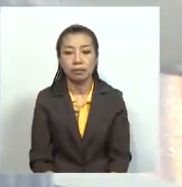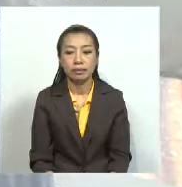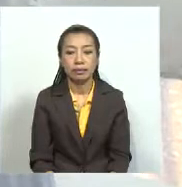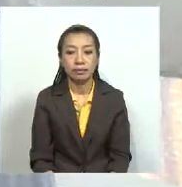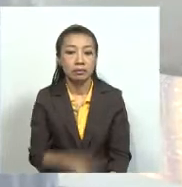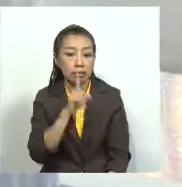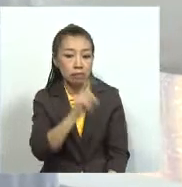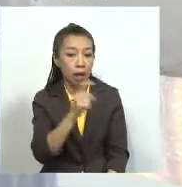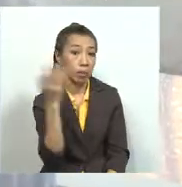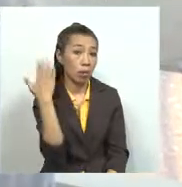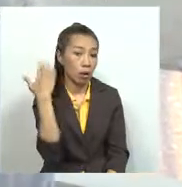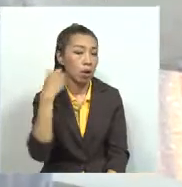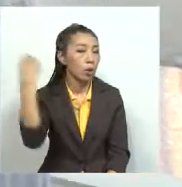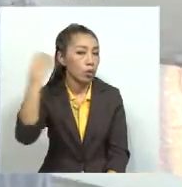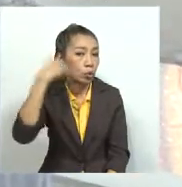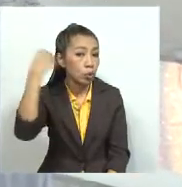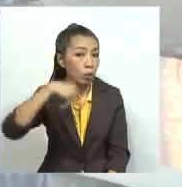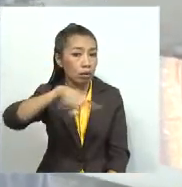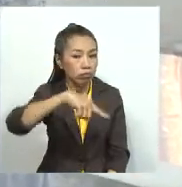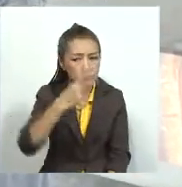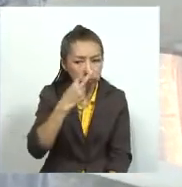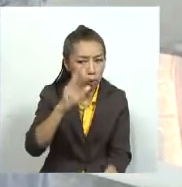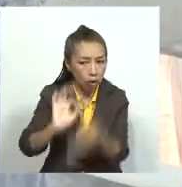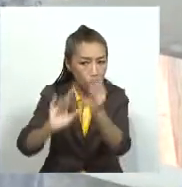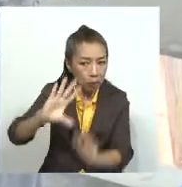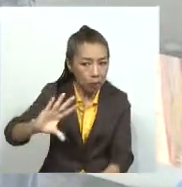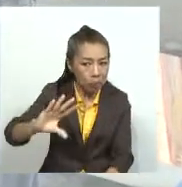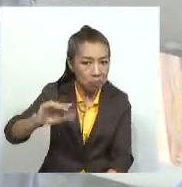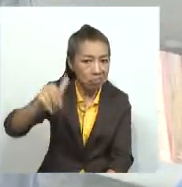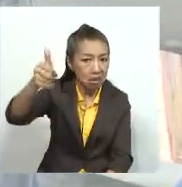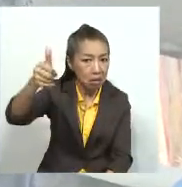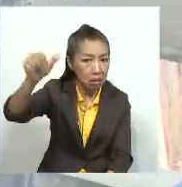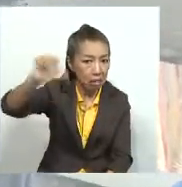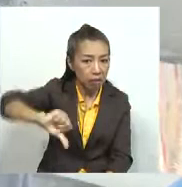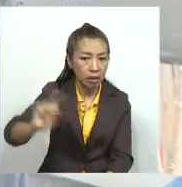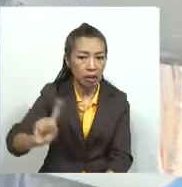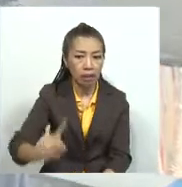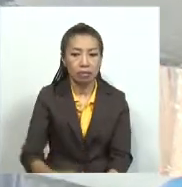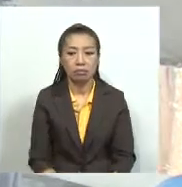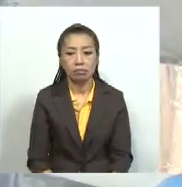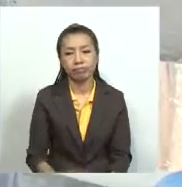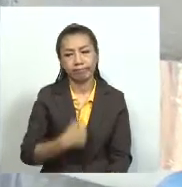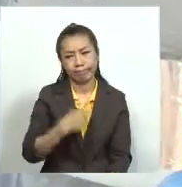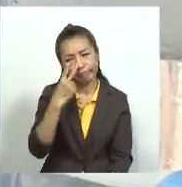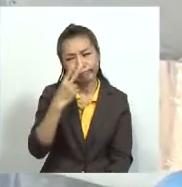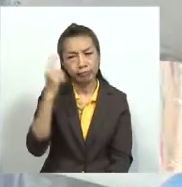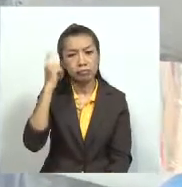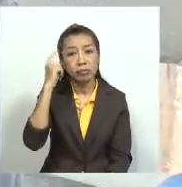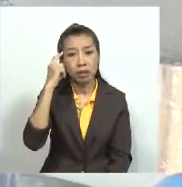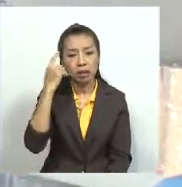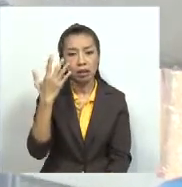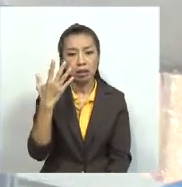ย่างสถานการณ์ที่ผ่านมาในแต่ละวันเนี่ยค่ะแนวโน้มมันดีขึ้นหรือว่ามันแย่ลงบ้างคะในสถานการณ์ ก็มองว่ามันก็